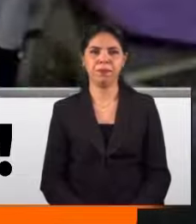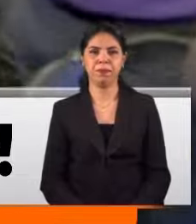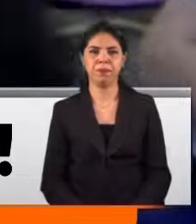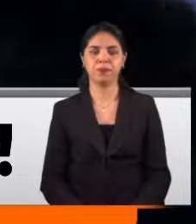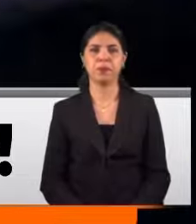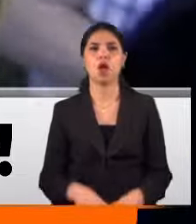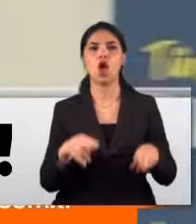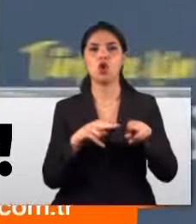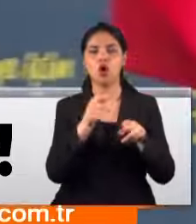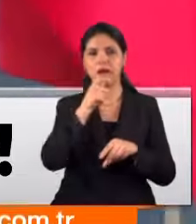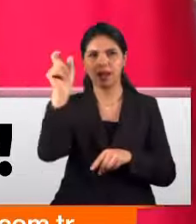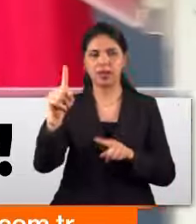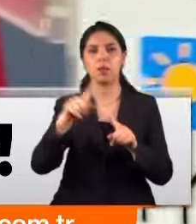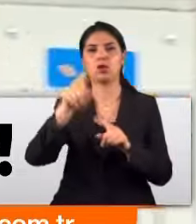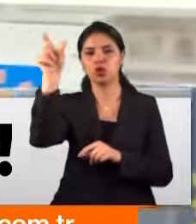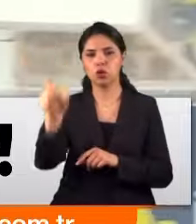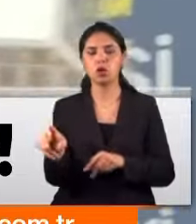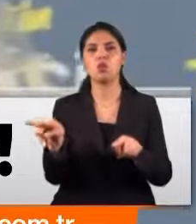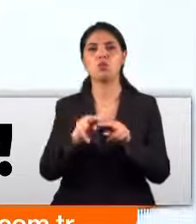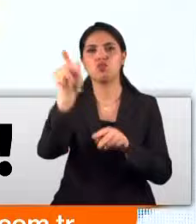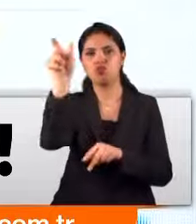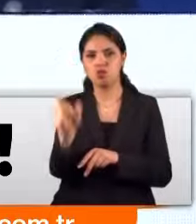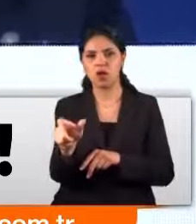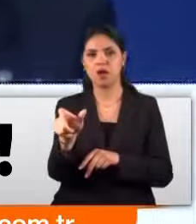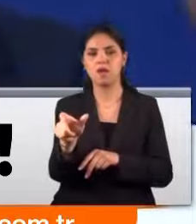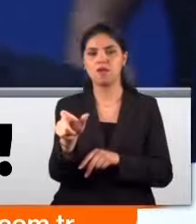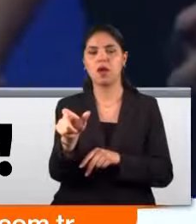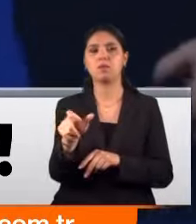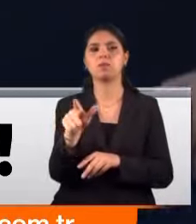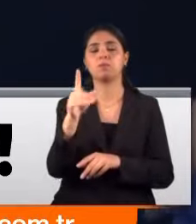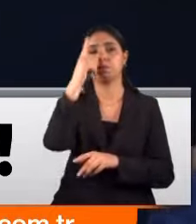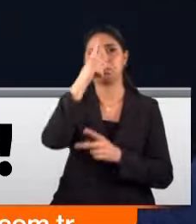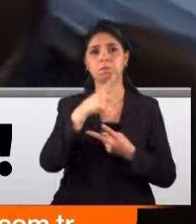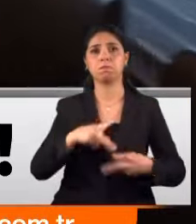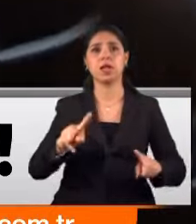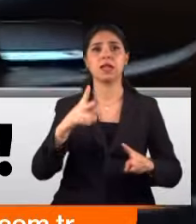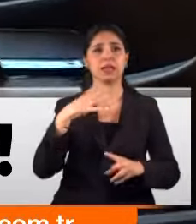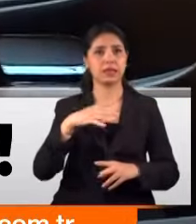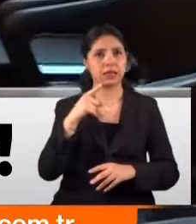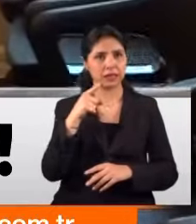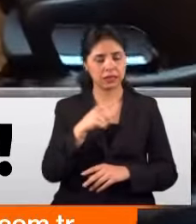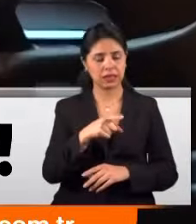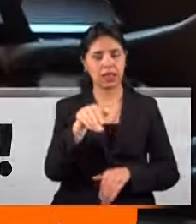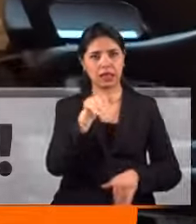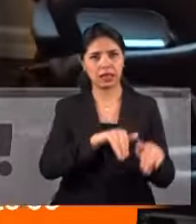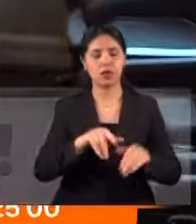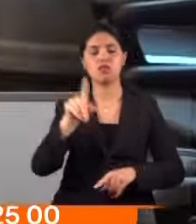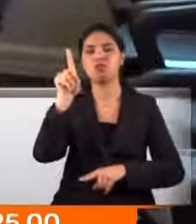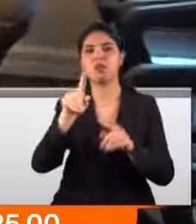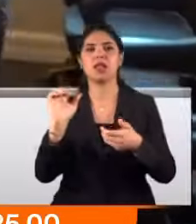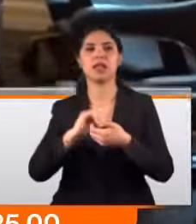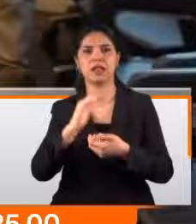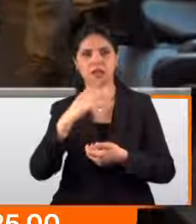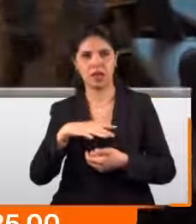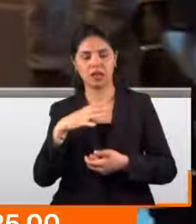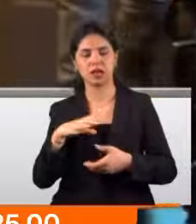Koray Aydın, Tolga Akalın, Müsavat Dervişoğlu. Bir yanda Hür ve Müstakilciler, diğer yanda ittifakçılar. İYİ